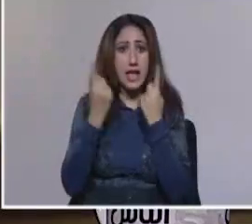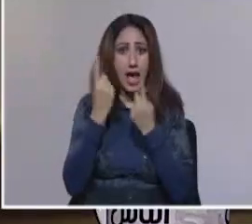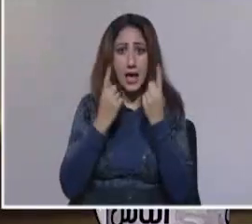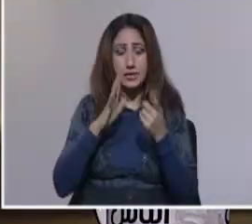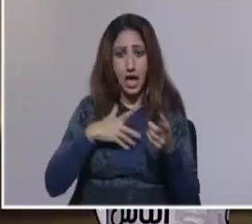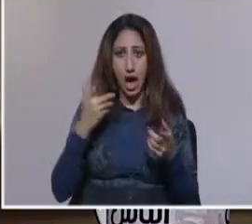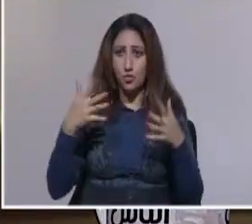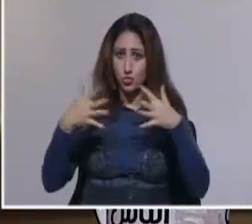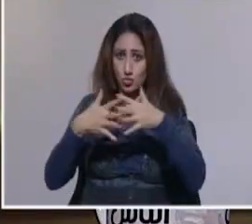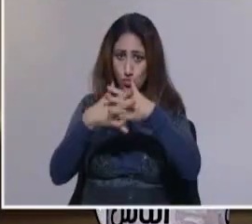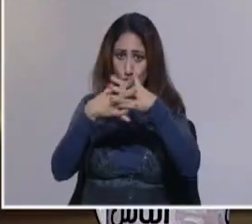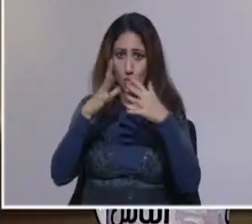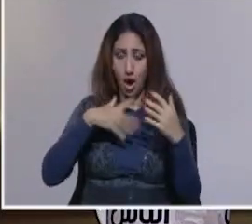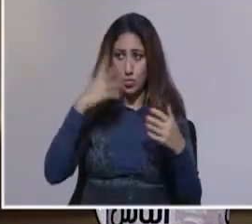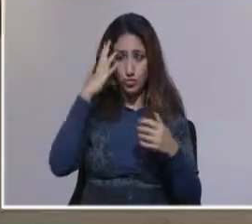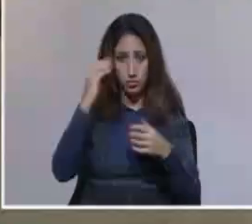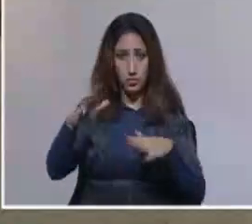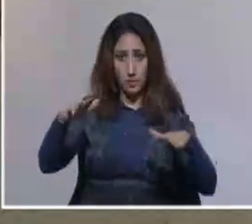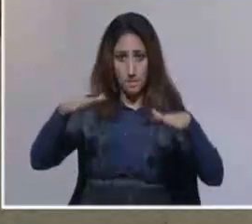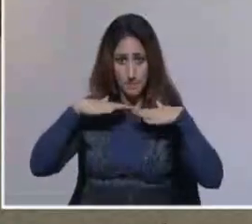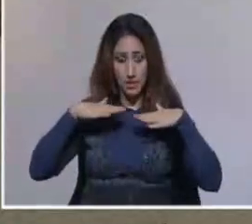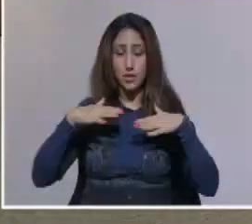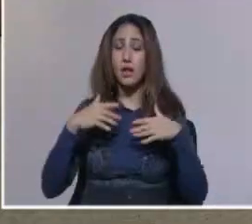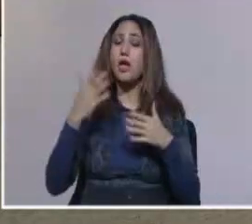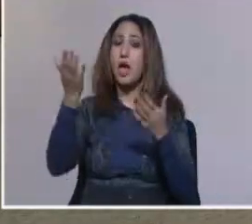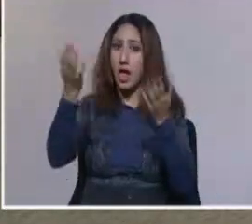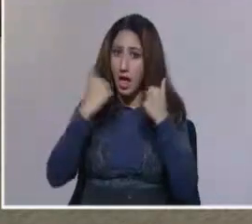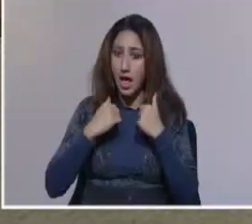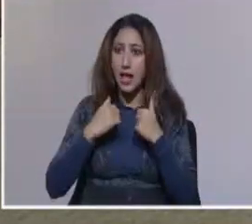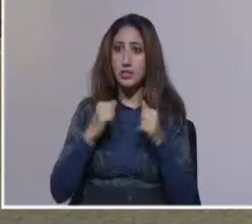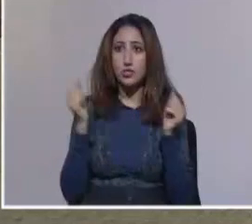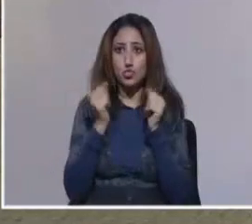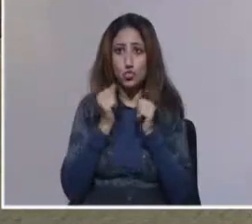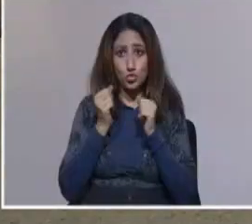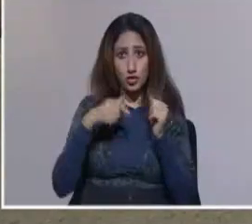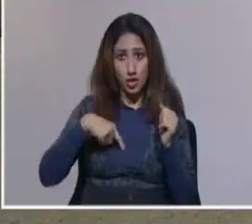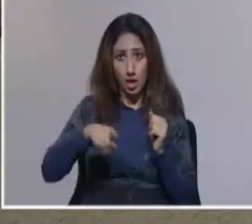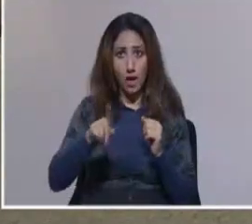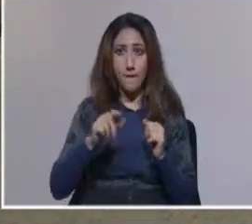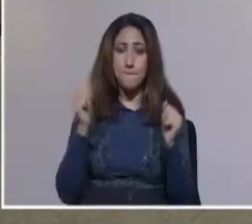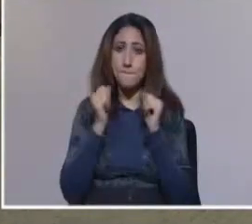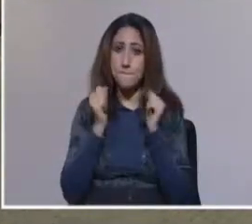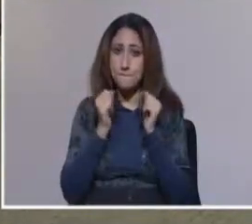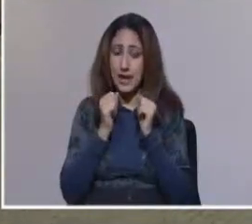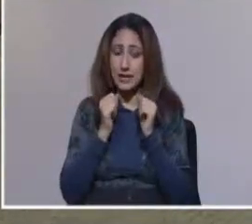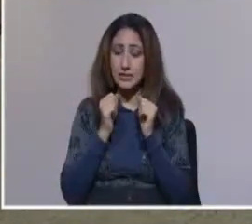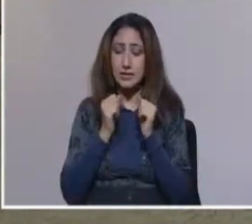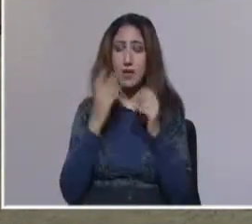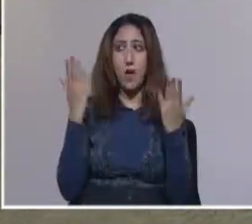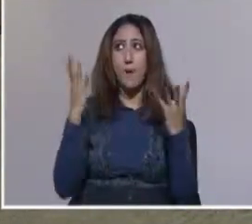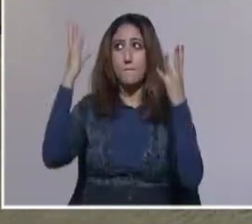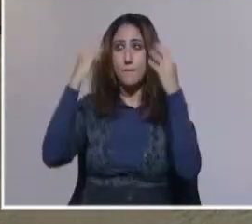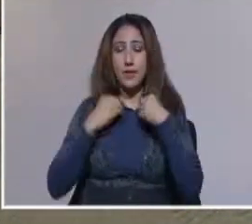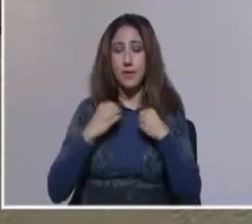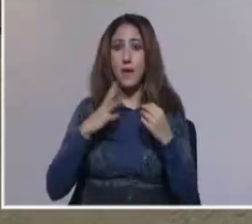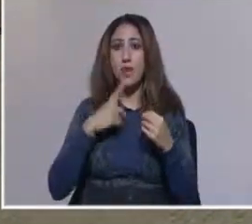عايزين يشاركوا معانا في دفي بردهم. انتوا شايفين الشتاء دخل والجو برد، وربنا يكرمنا ونقدر